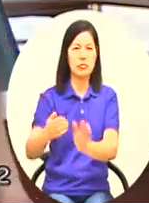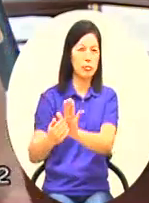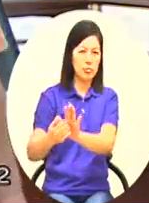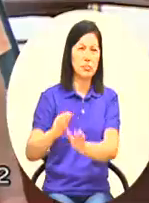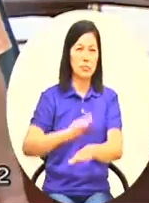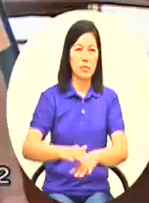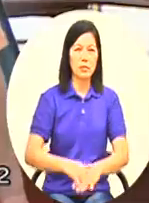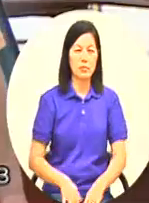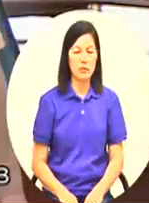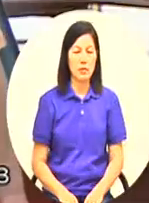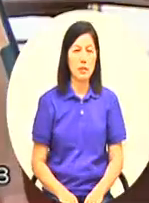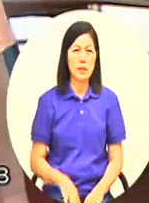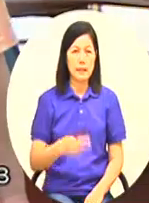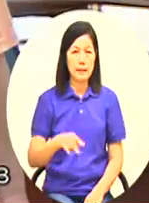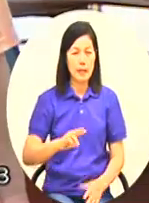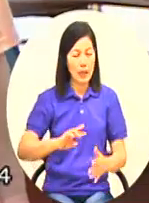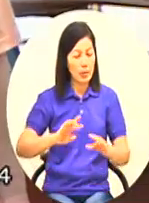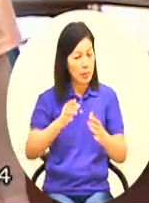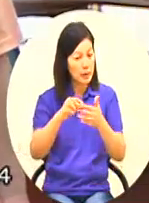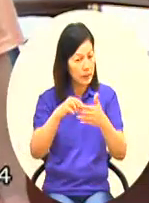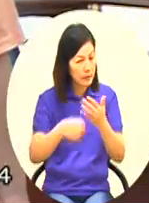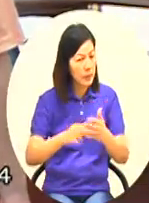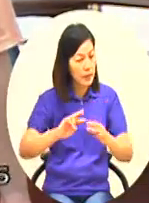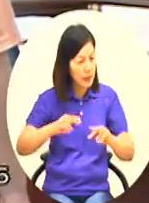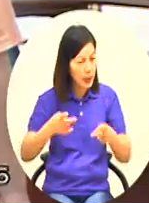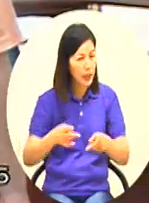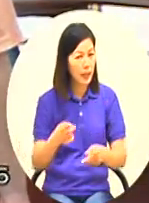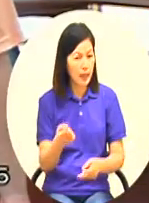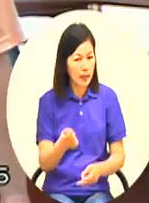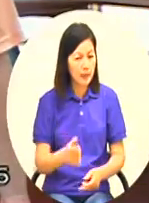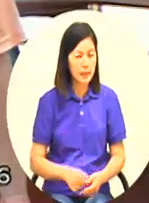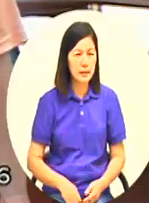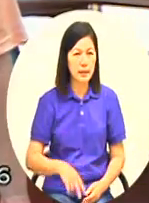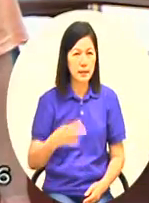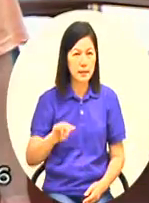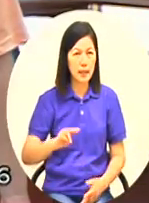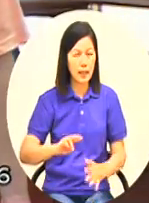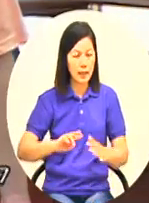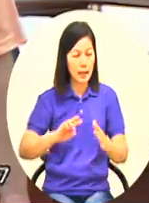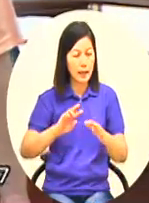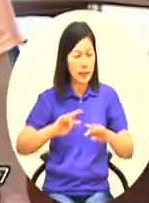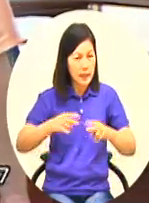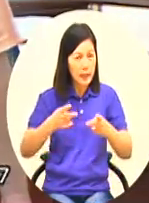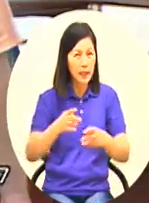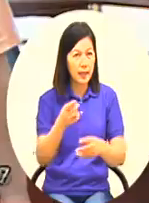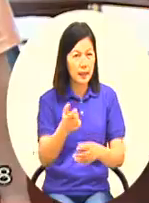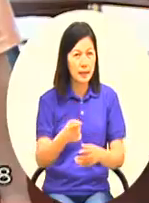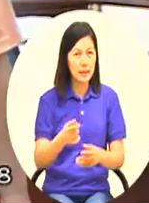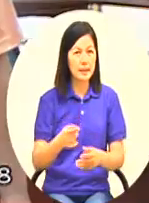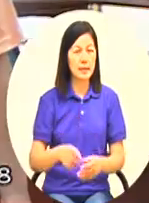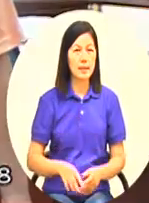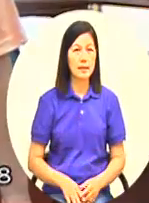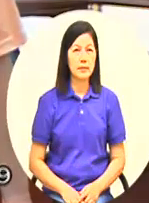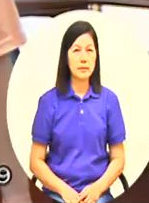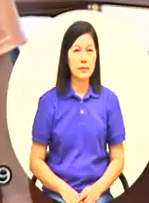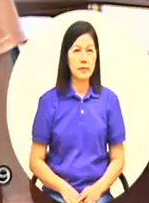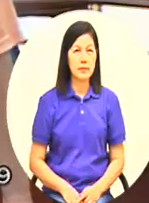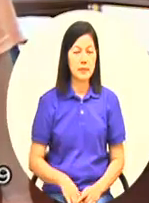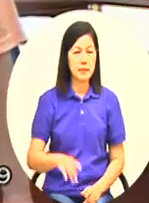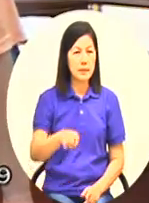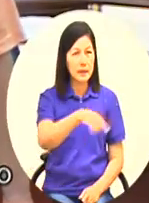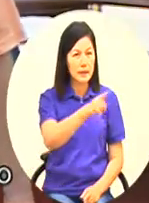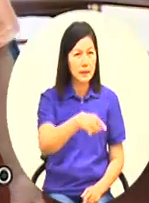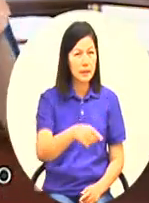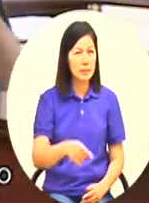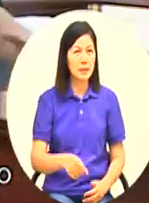种面对不对？咱是修改一下对吼，是毋是用由恁来修改啦？我茫阁填来修改这啦，吼，由恁来修改对不对？吼，是用